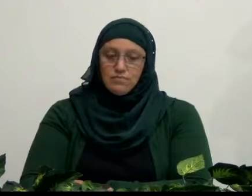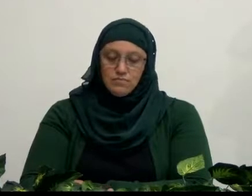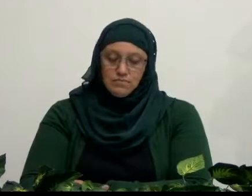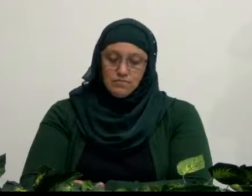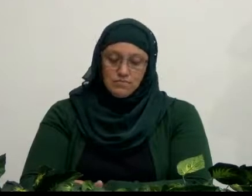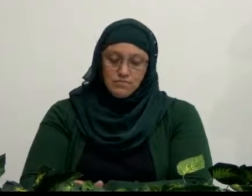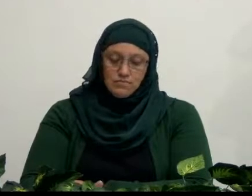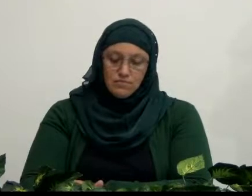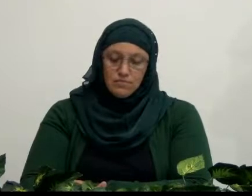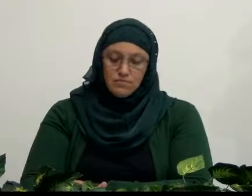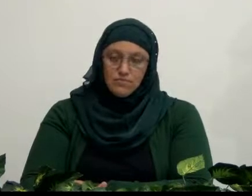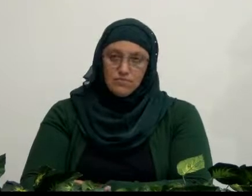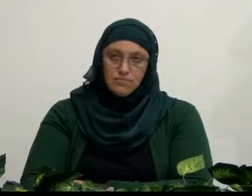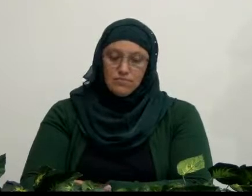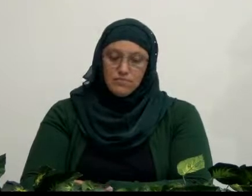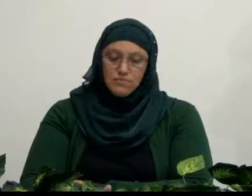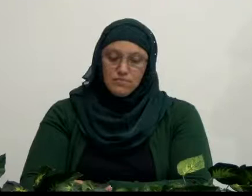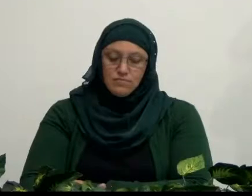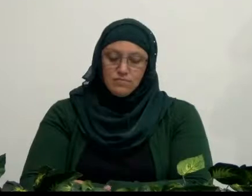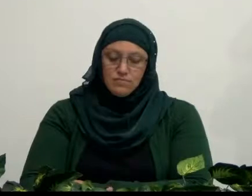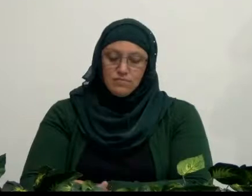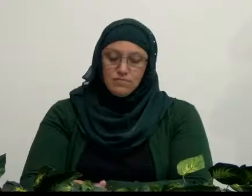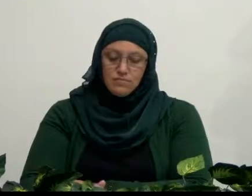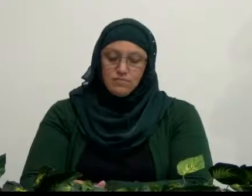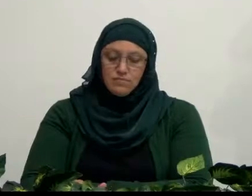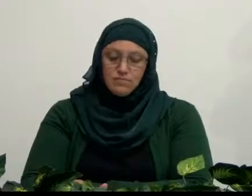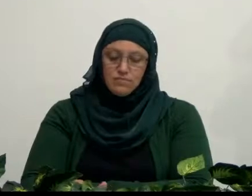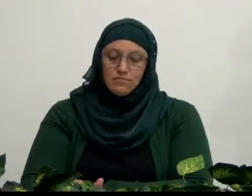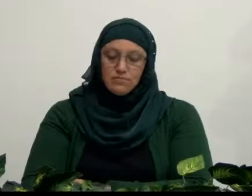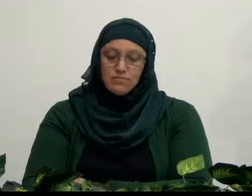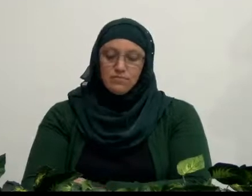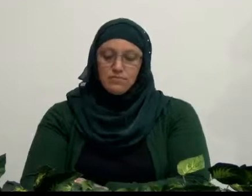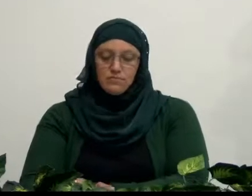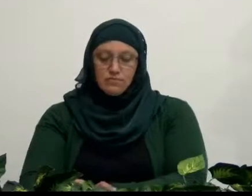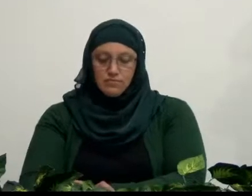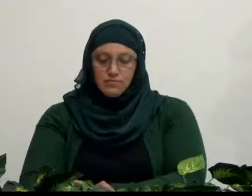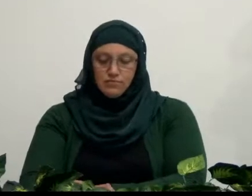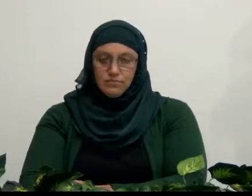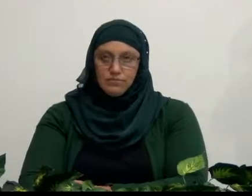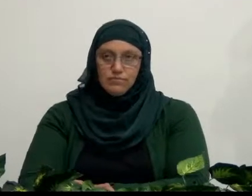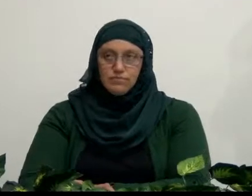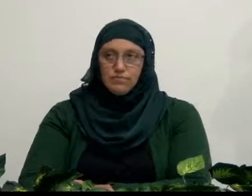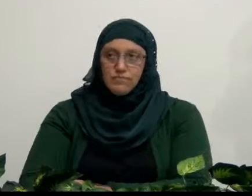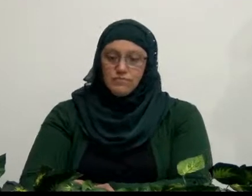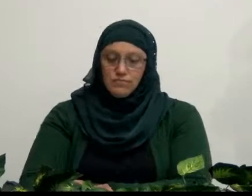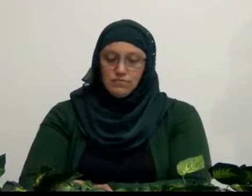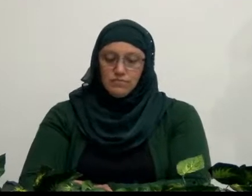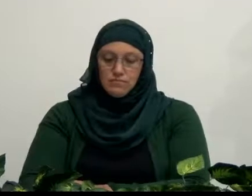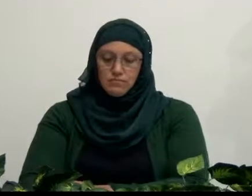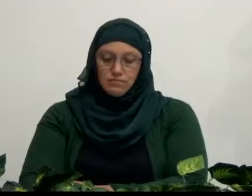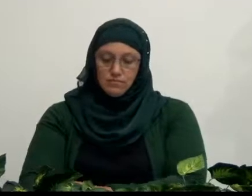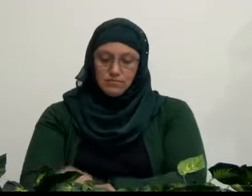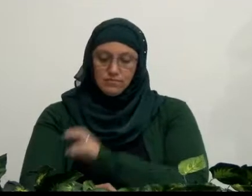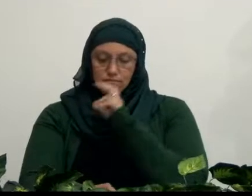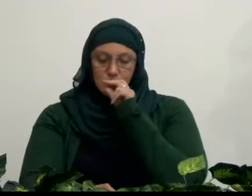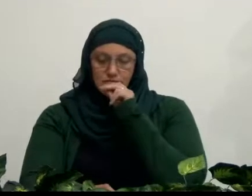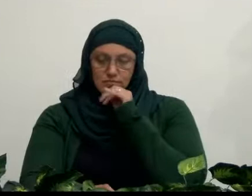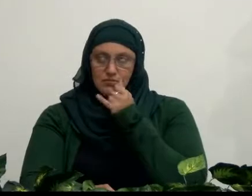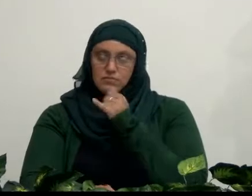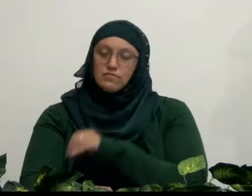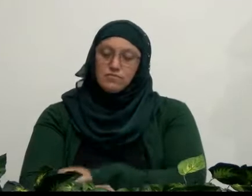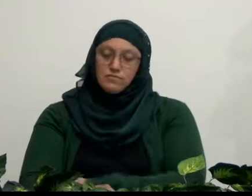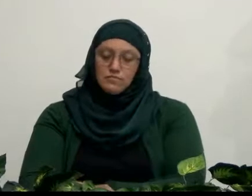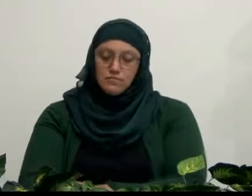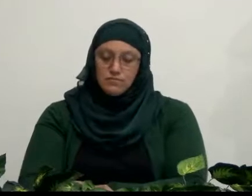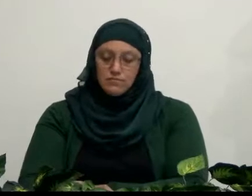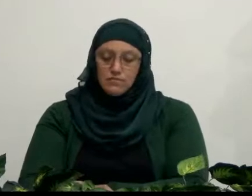هله امروز زمیر در میخانه تویی هله فریاد رسه این دل